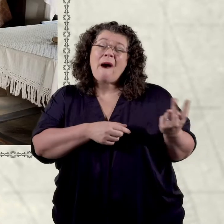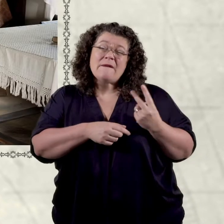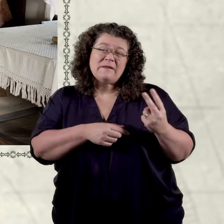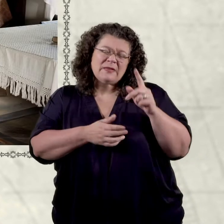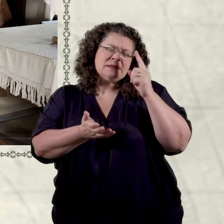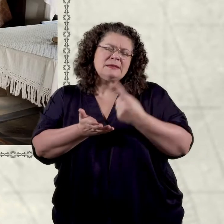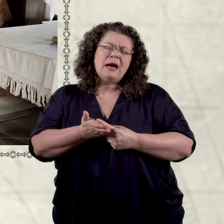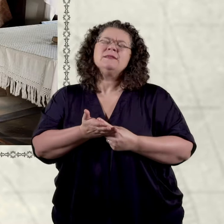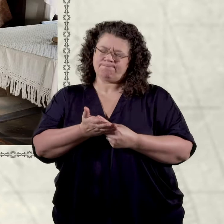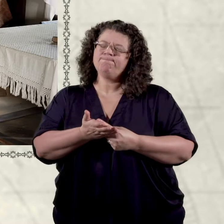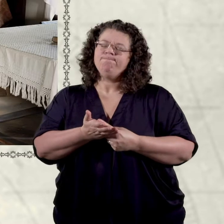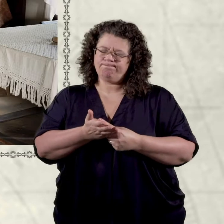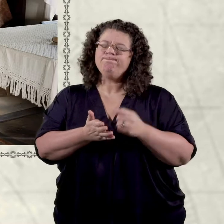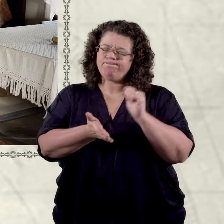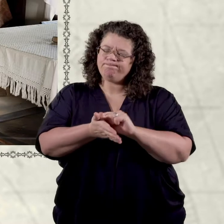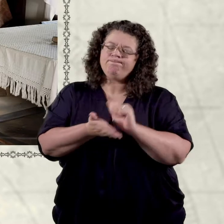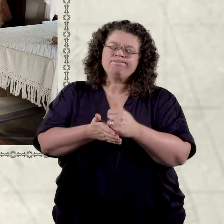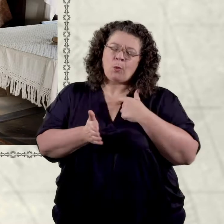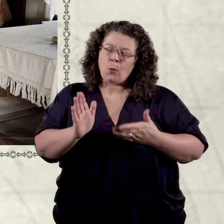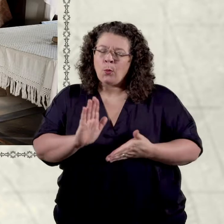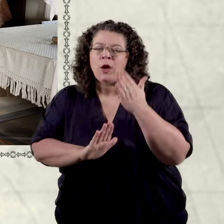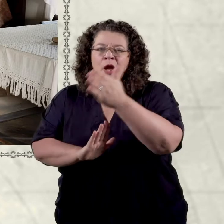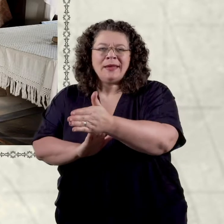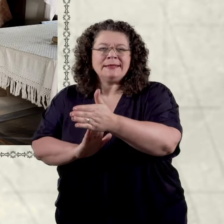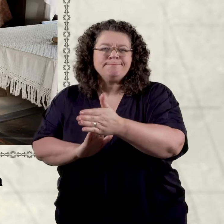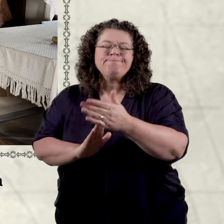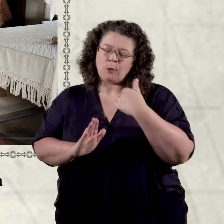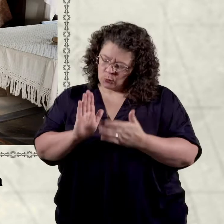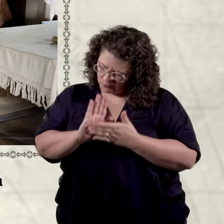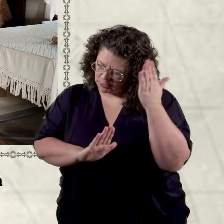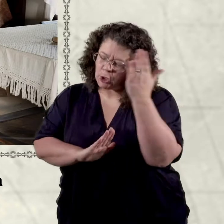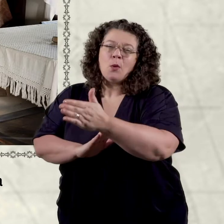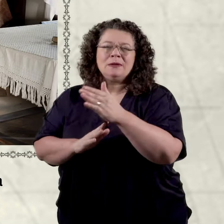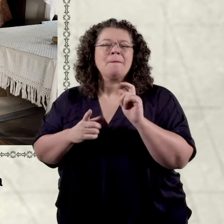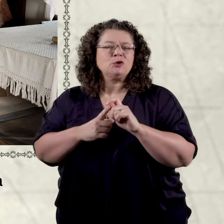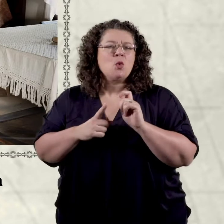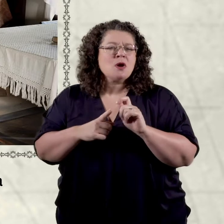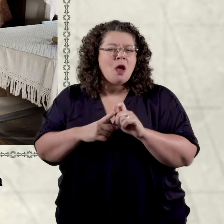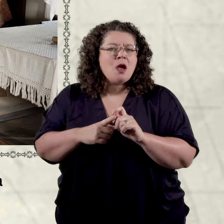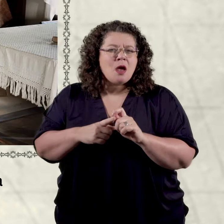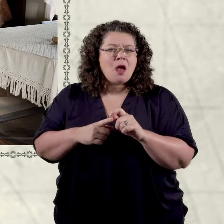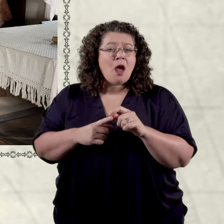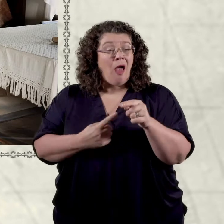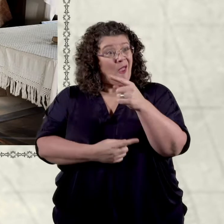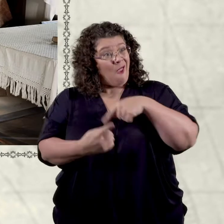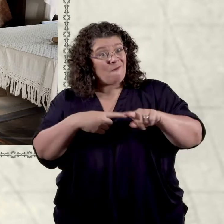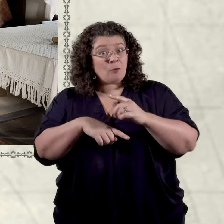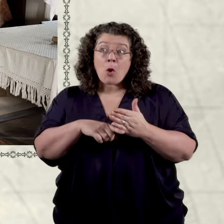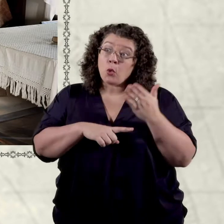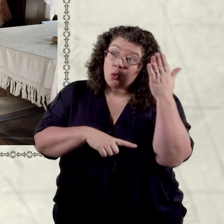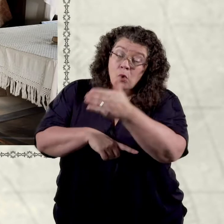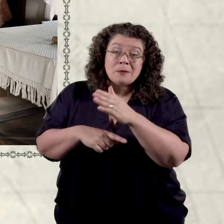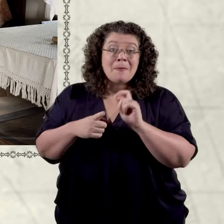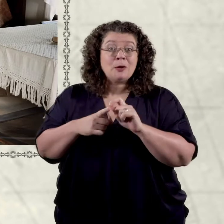am fynd i Patagonia. Felly mae rhaid pacio, yn does? Wan ta, o pawb oedd yn mynd i Patagonia yn cael crat fel hyn